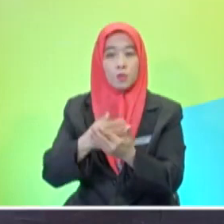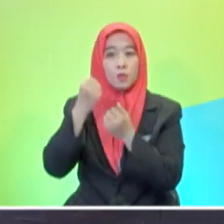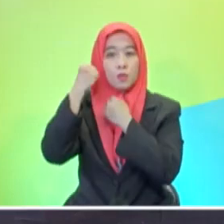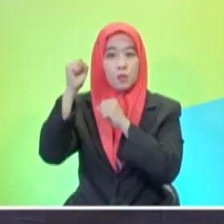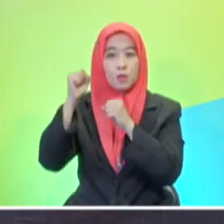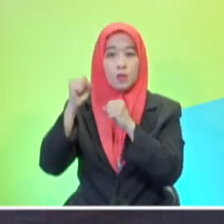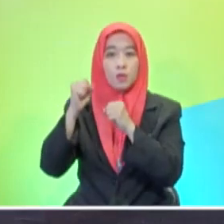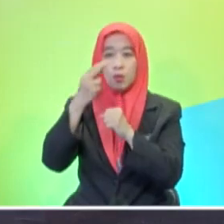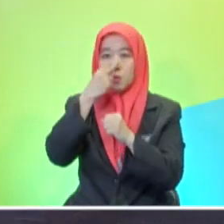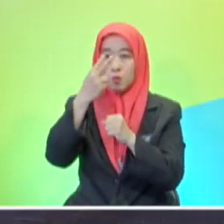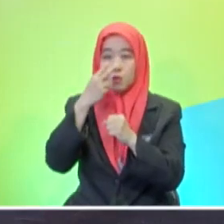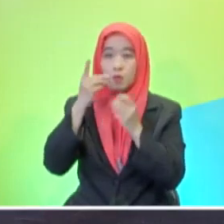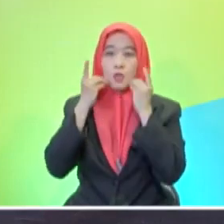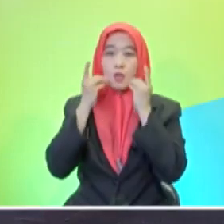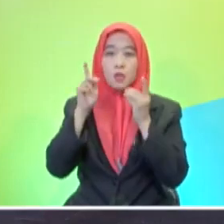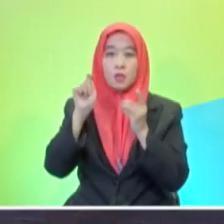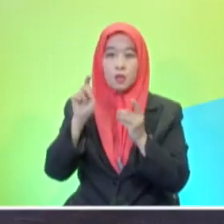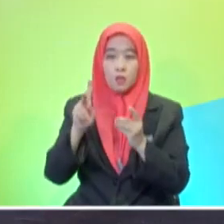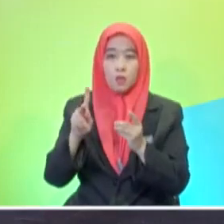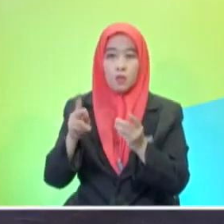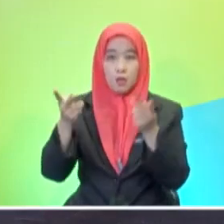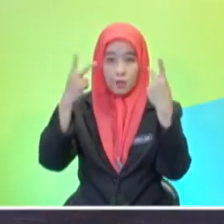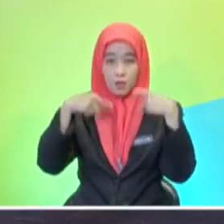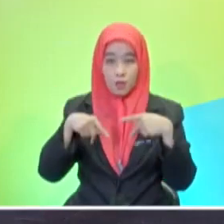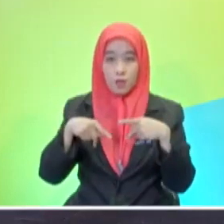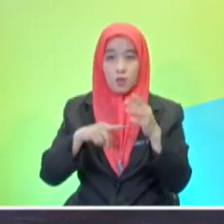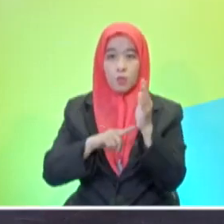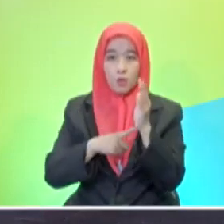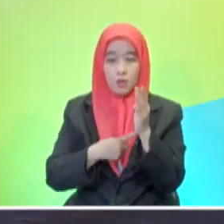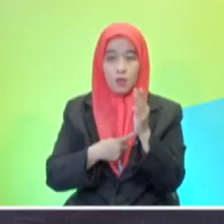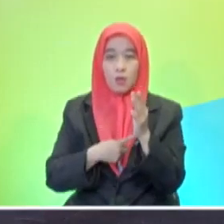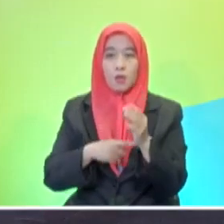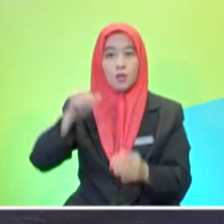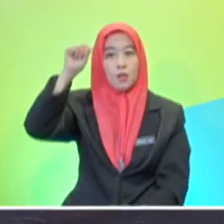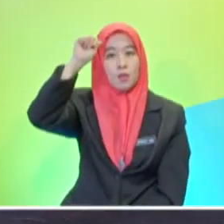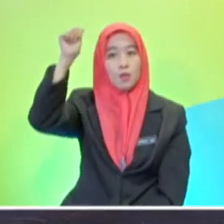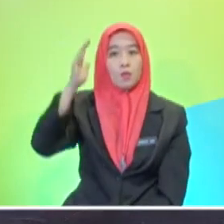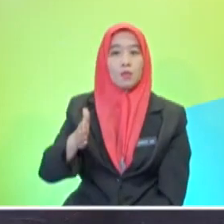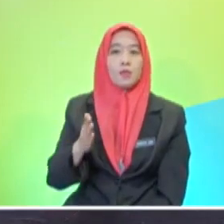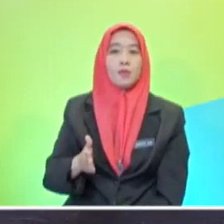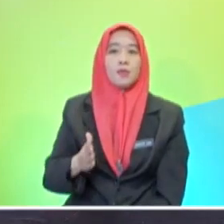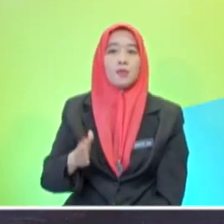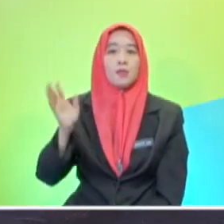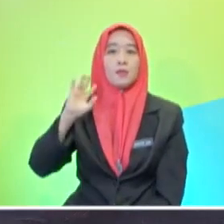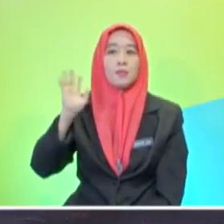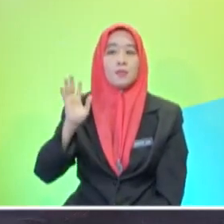TV sampai bila-bila. Kita akan kembali lagi. Assalamualaikum, salam sejahtera.